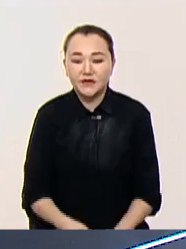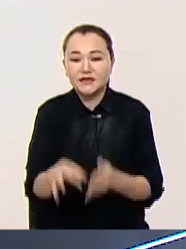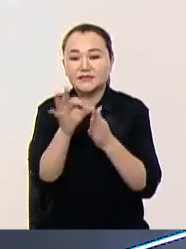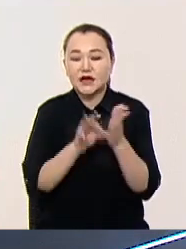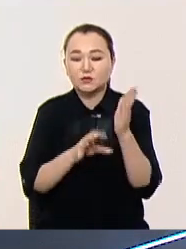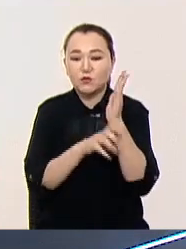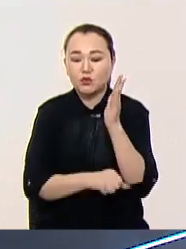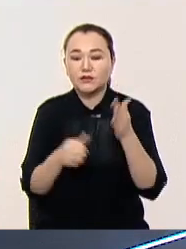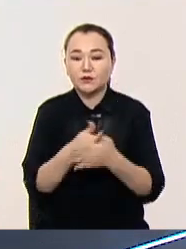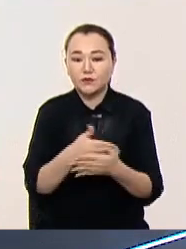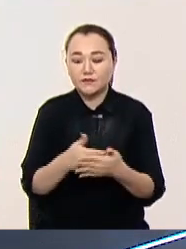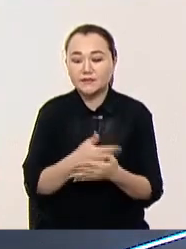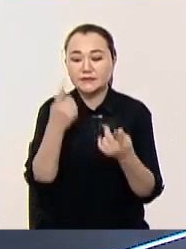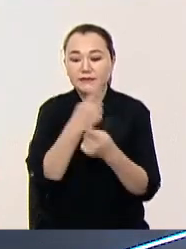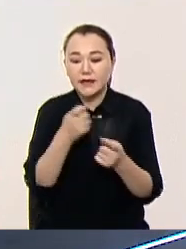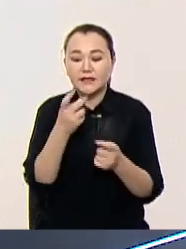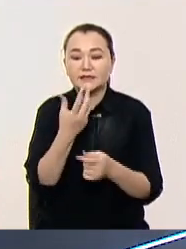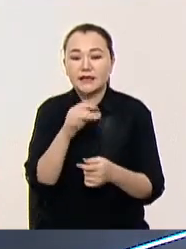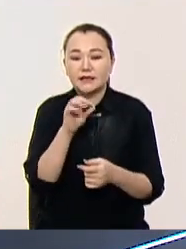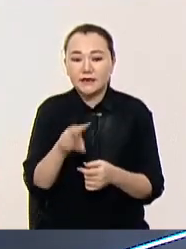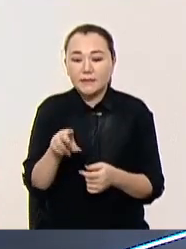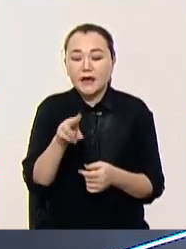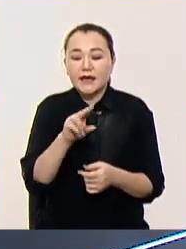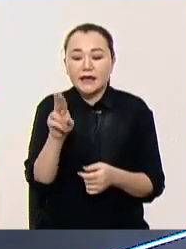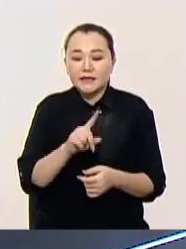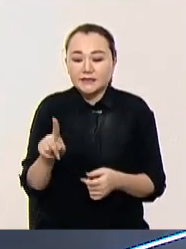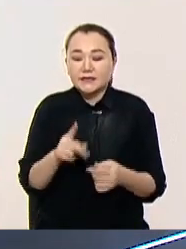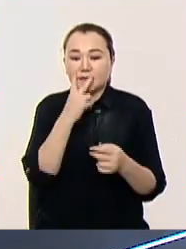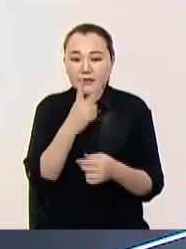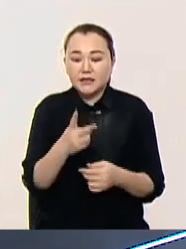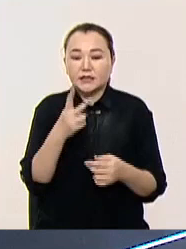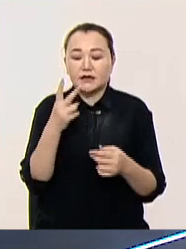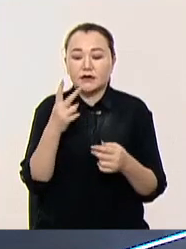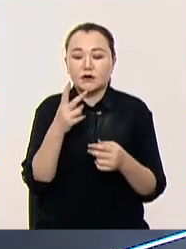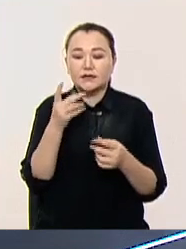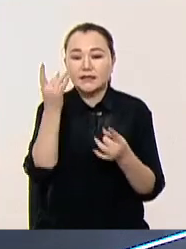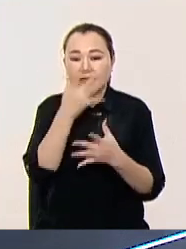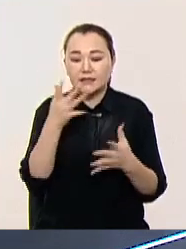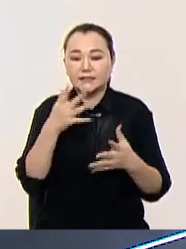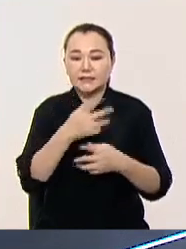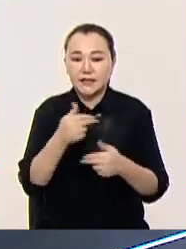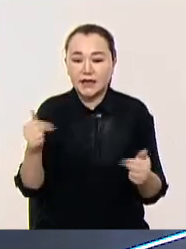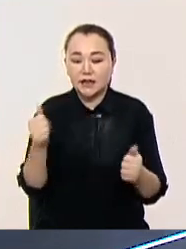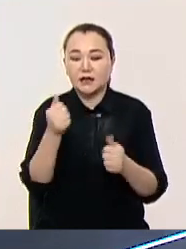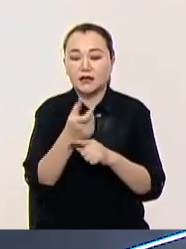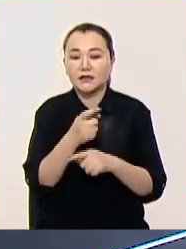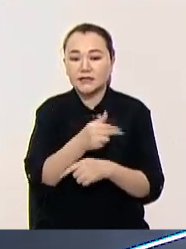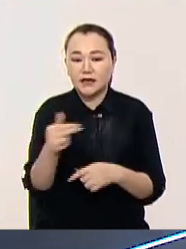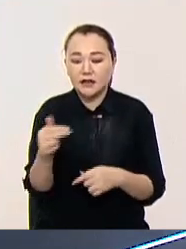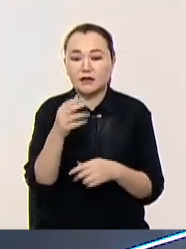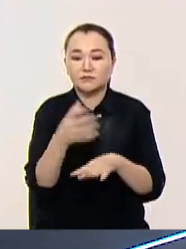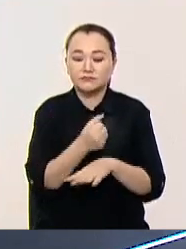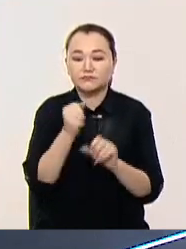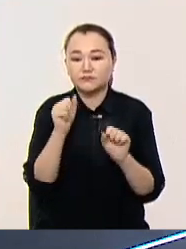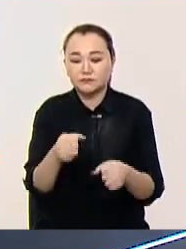Сразу после информбюро и проекта «Зейнеткейзет» смотрите премьеру культового сериала «Листопад» и получите шанс выиграть